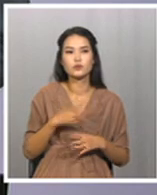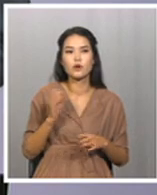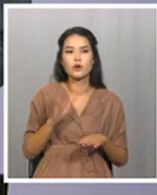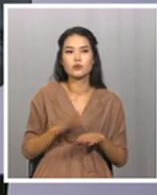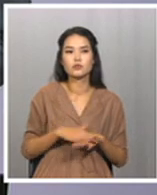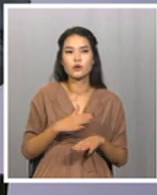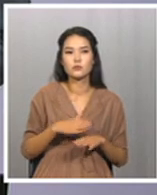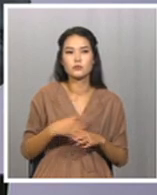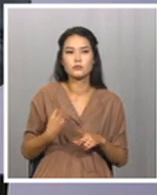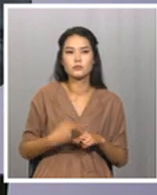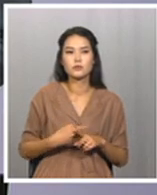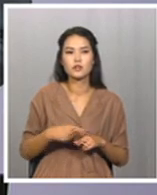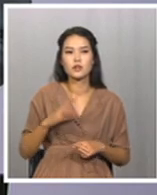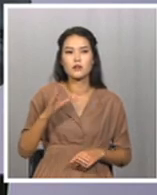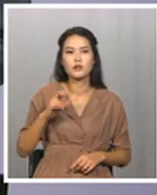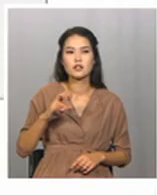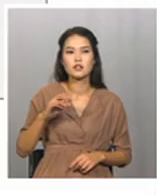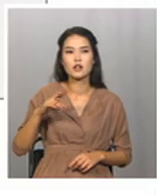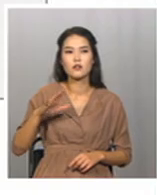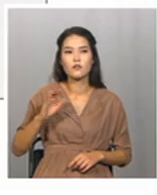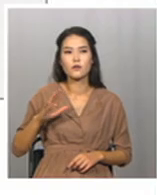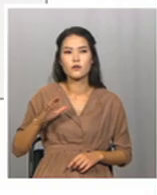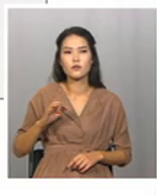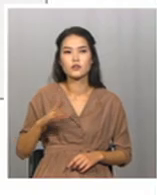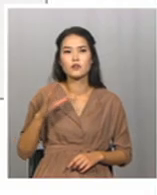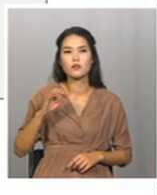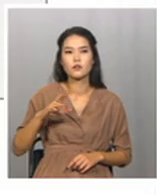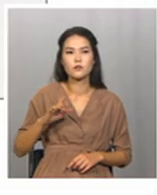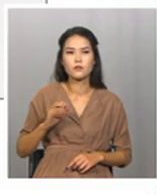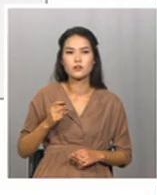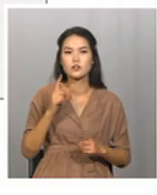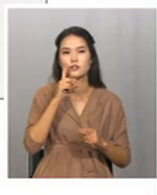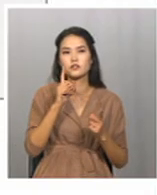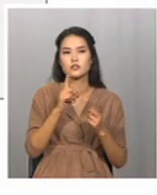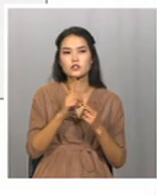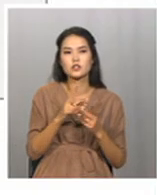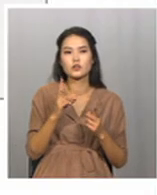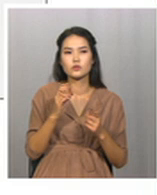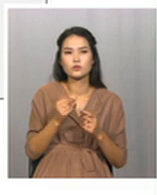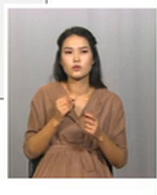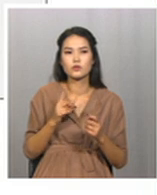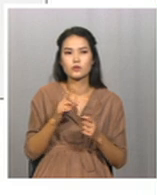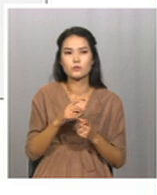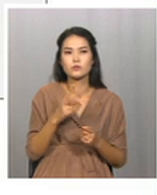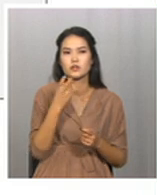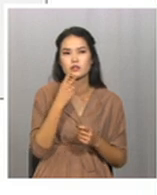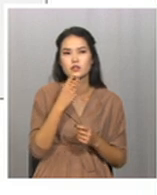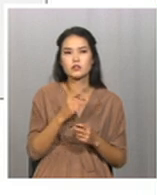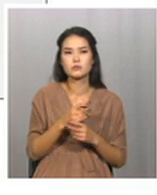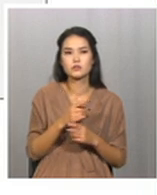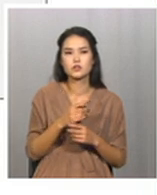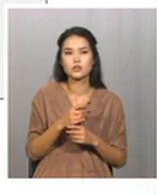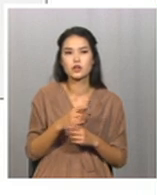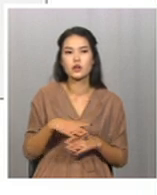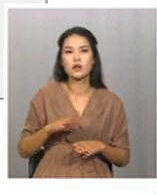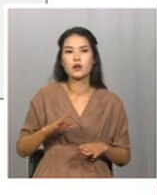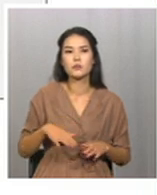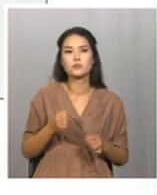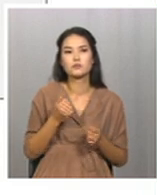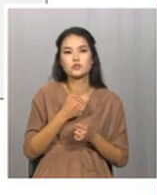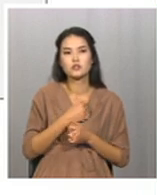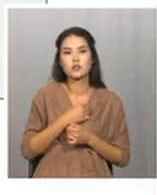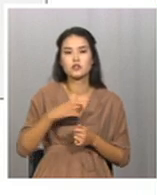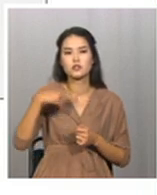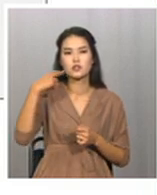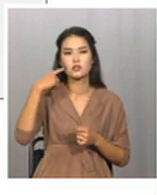Волнуется о добром имени Василия Львовича. Василий Львович, до встречи с Желтковым, он насмехается над его